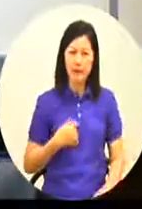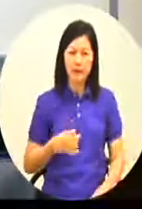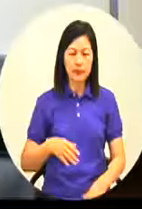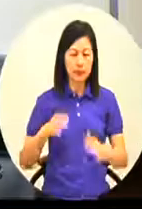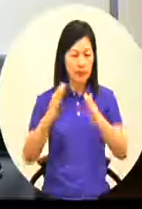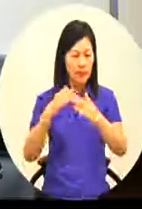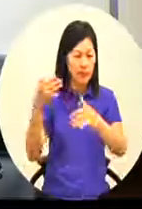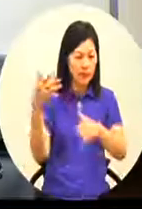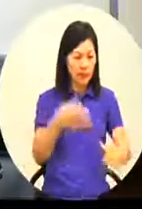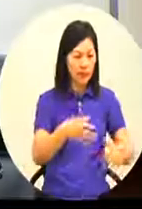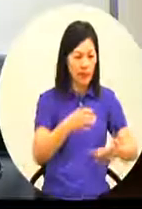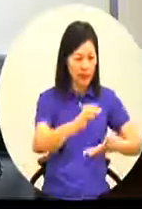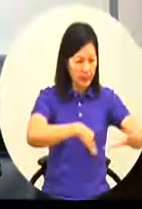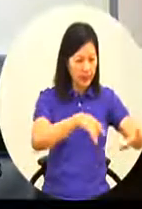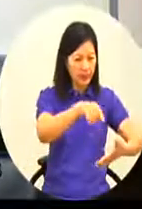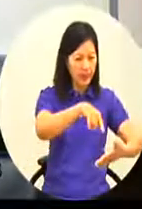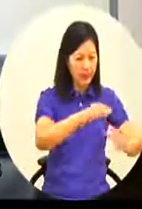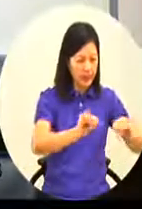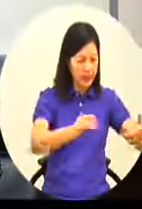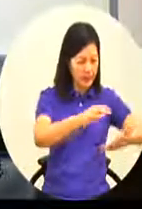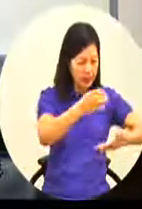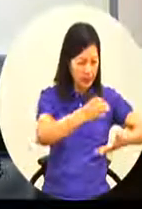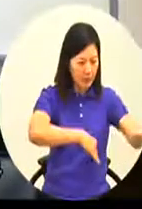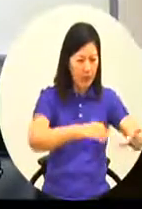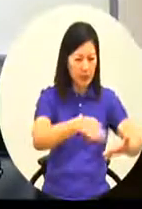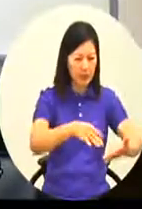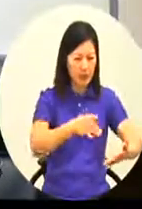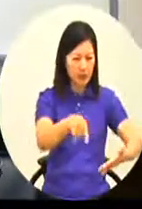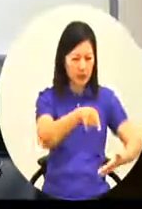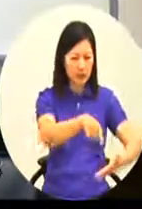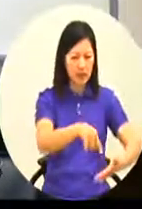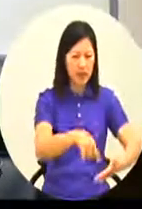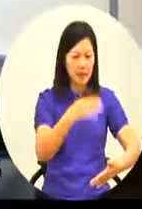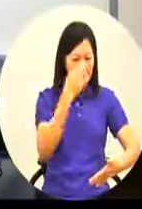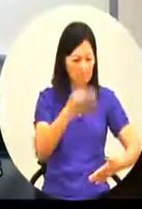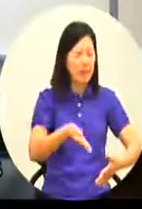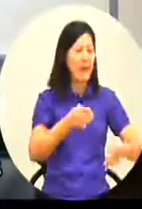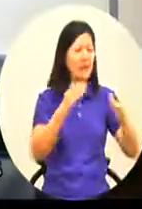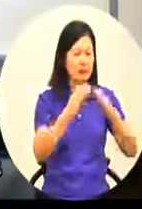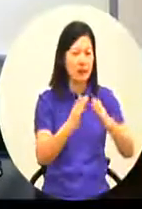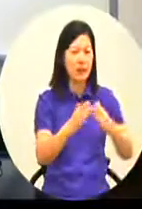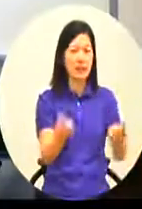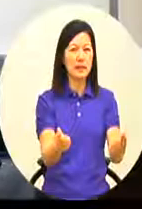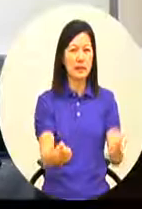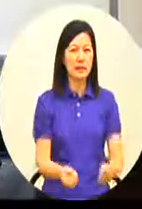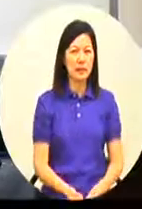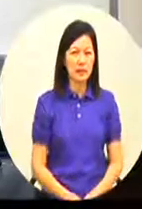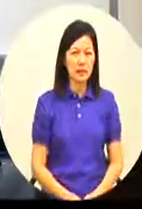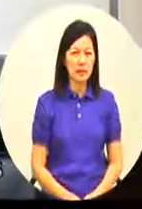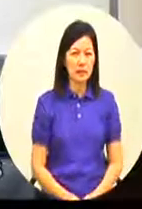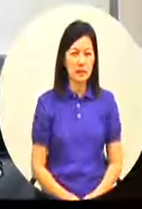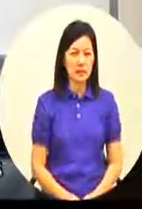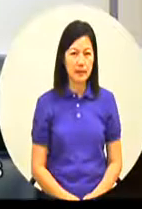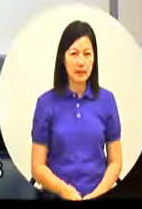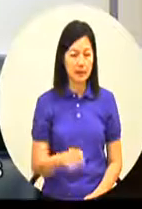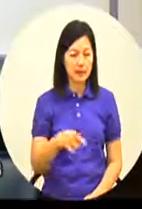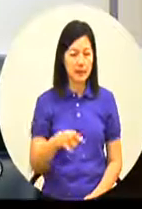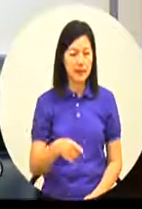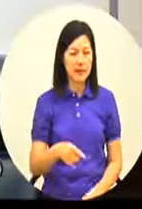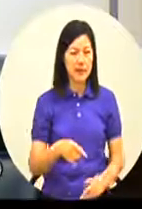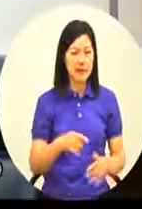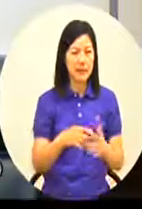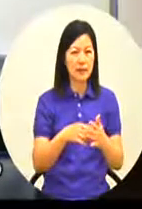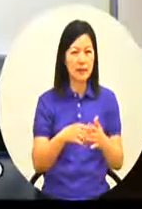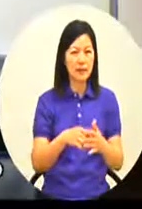了尾仔囝，就是败家子，哦，就是一定就是类似，就是说这个子孙不孝，